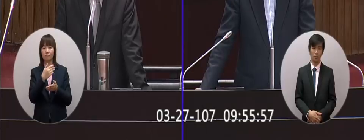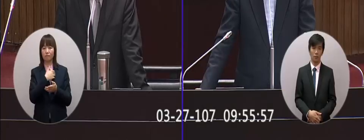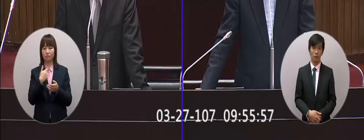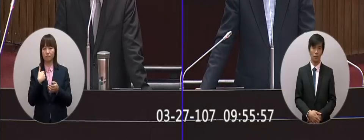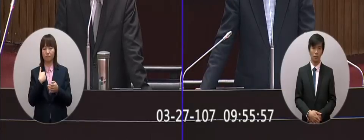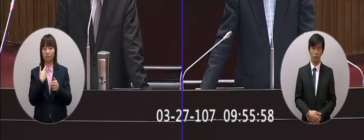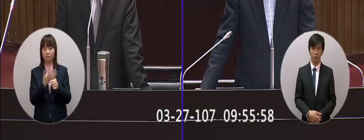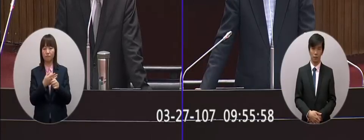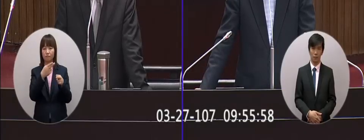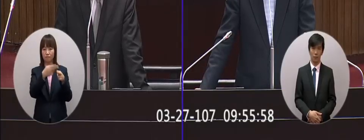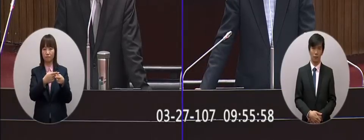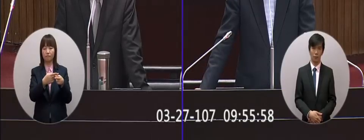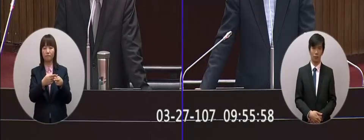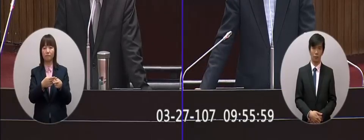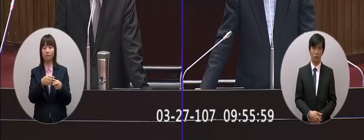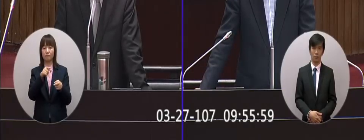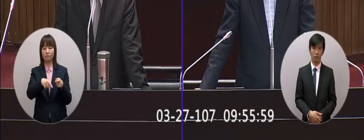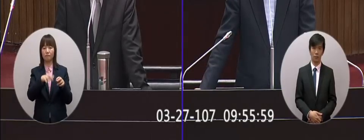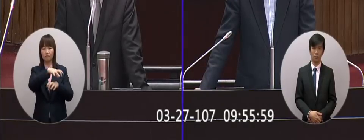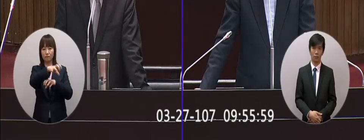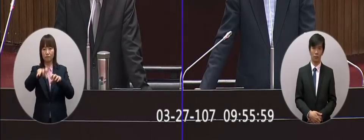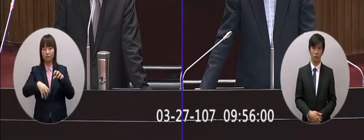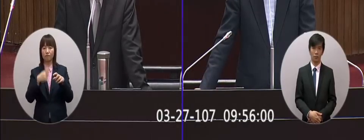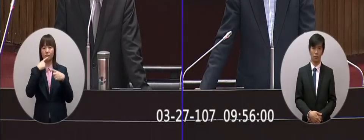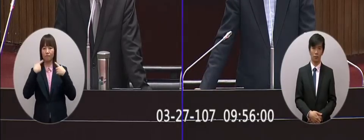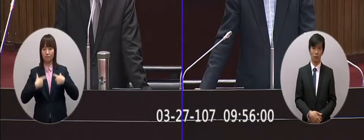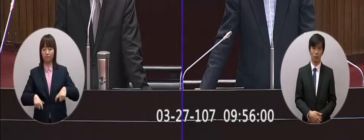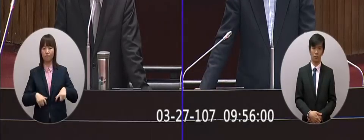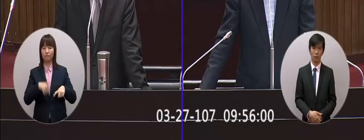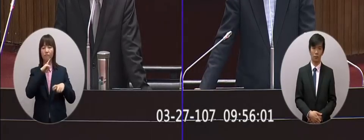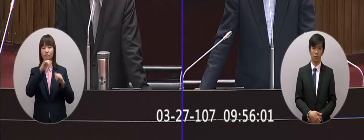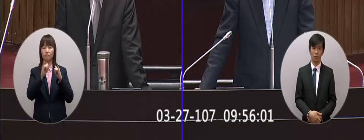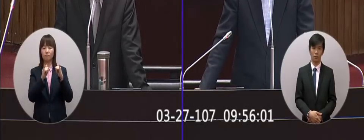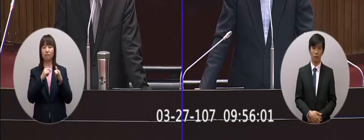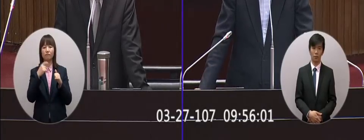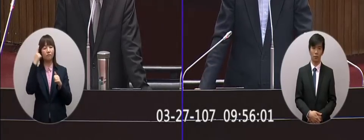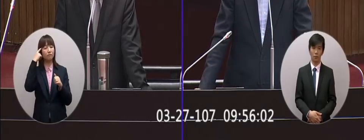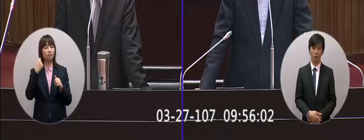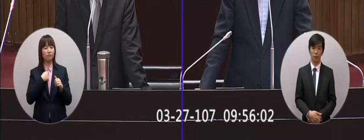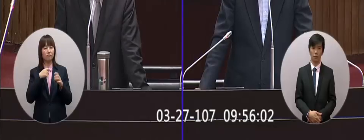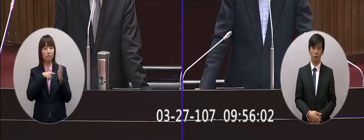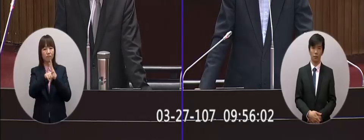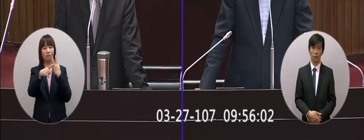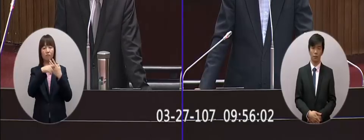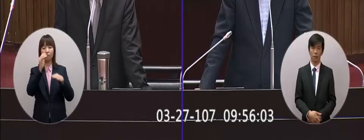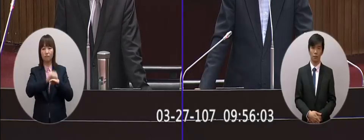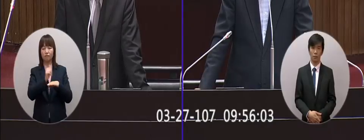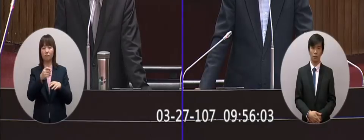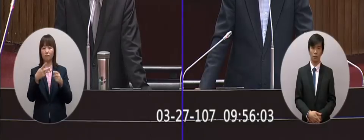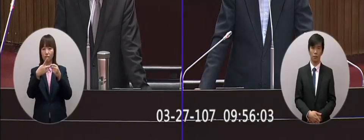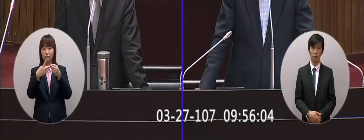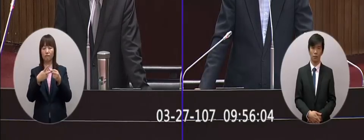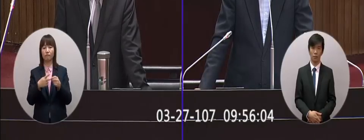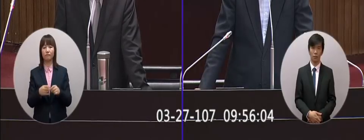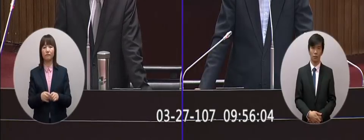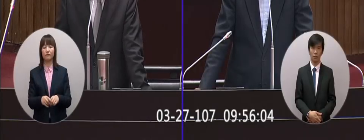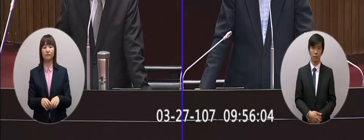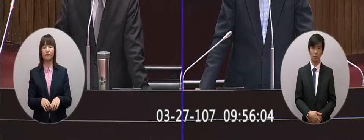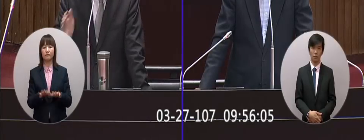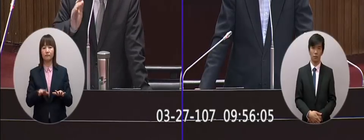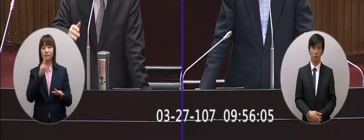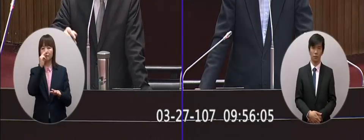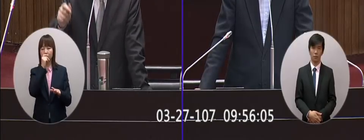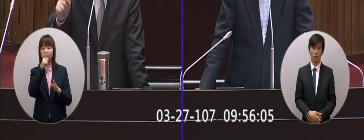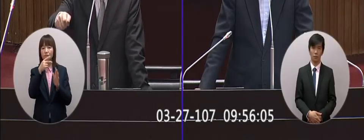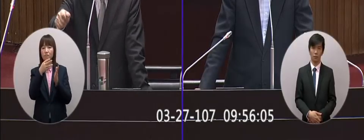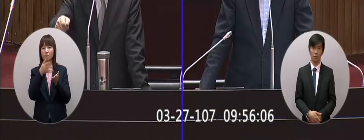够信任这个环保律师啊，他的社会良知跟专业啦。那第二个呢，他